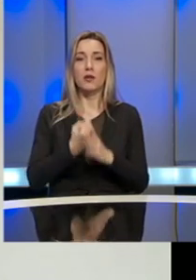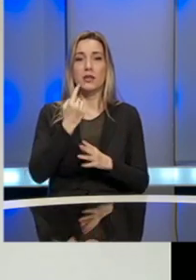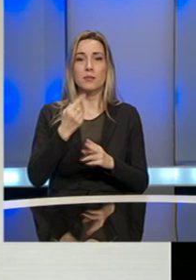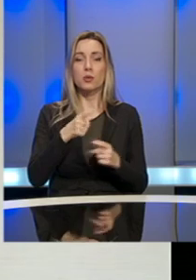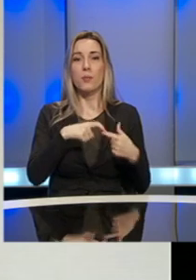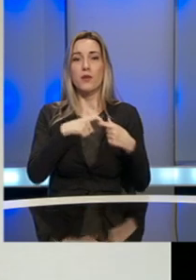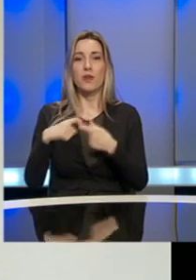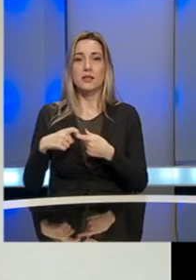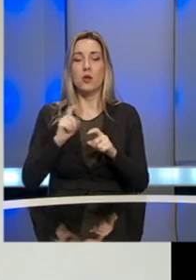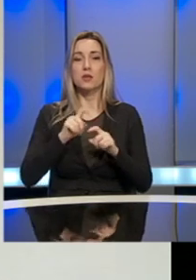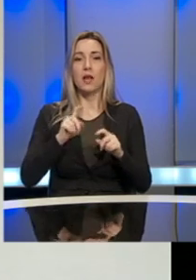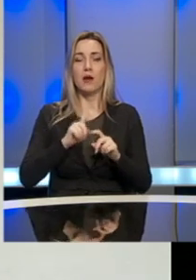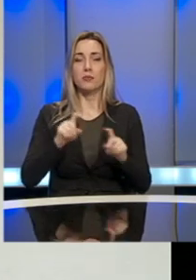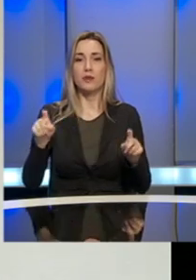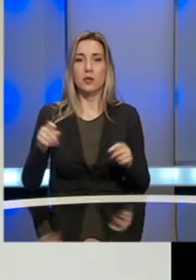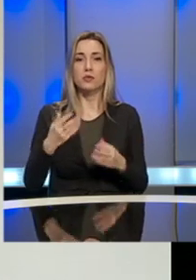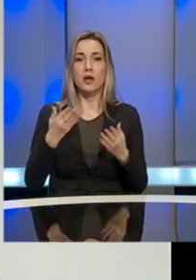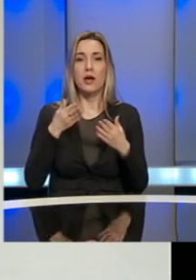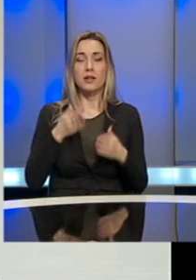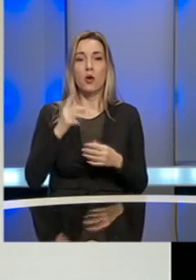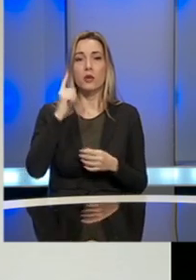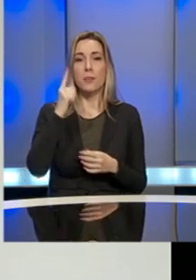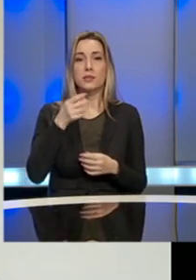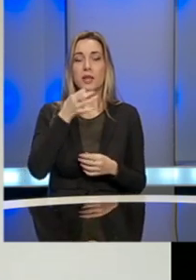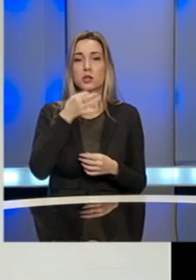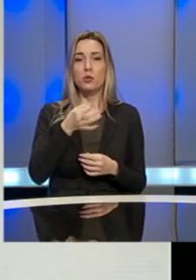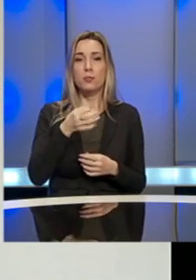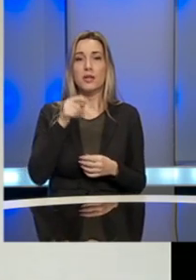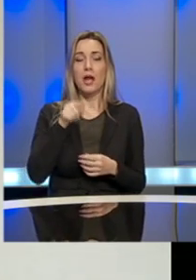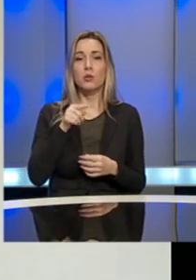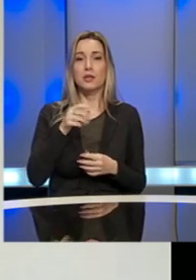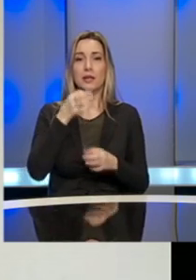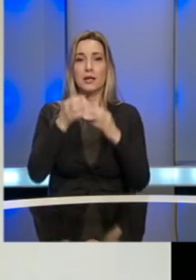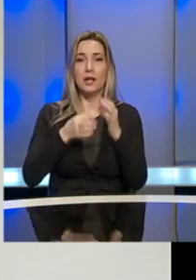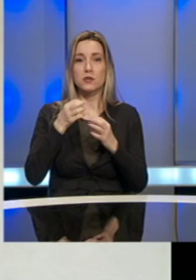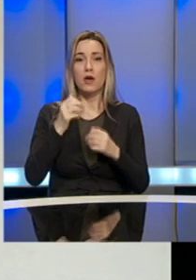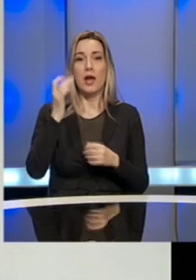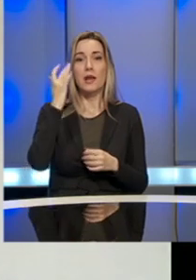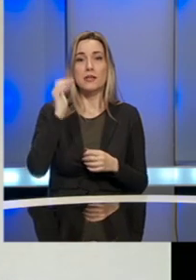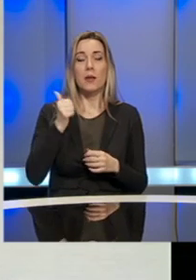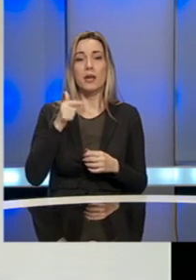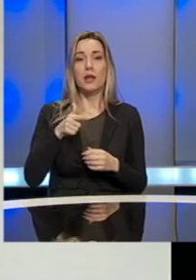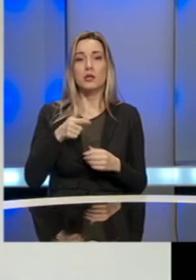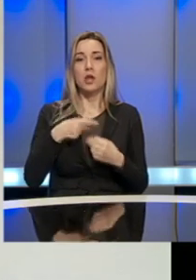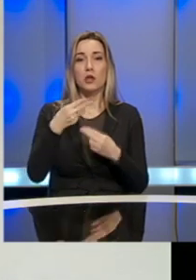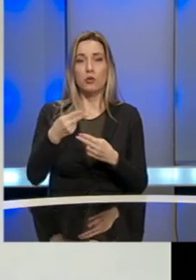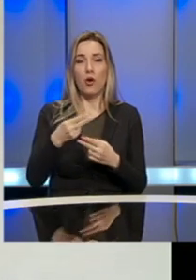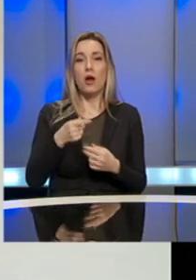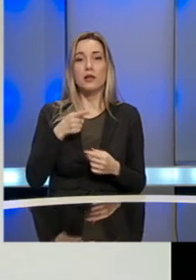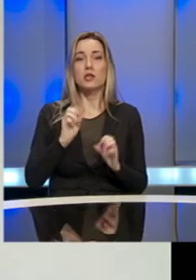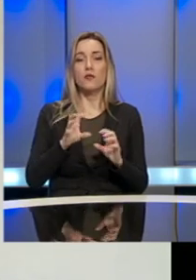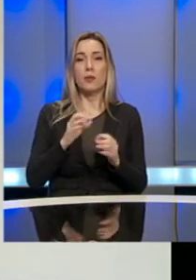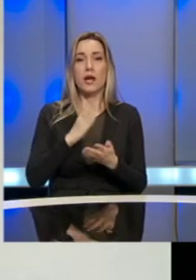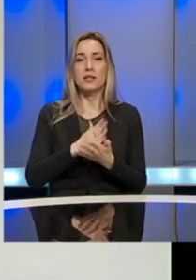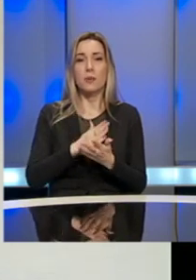za koronavirus. Tako da mislim da su u pitanju ti testovi, ne znam tačno o kojoj se količini radi, ali mislim da će te informacije